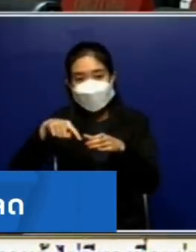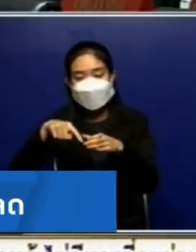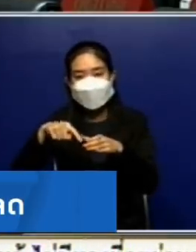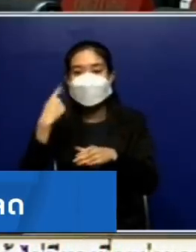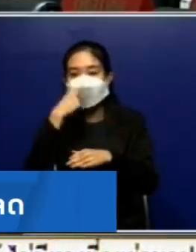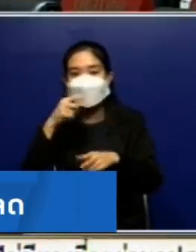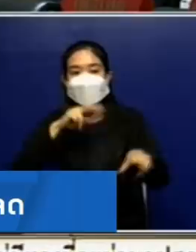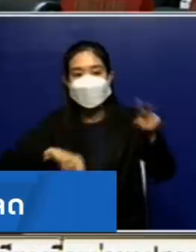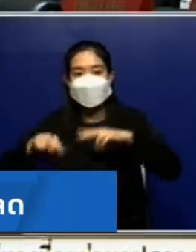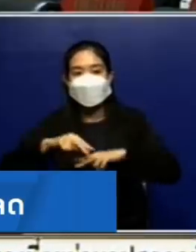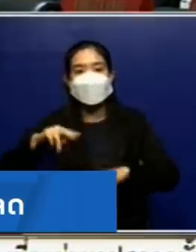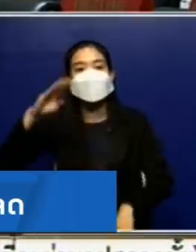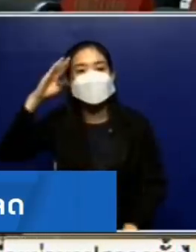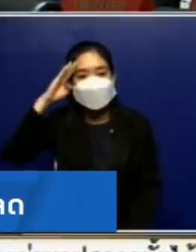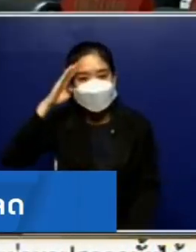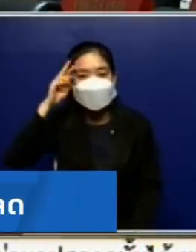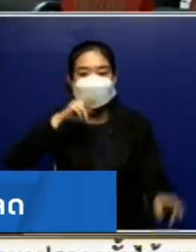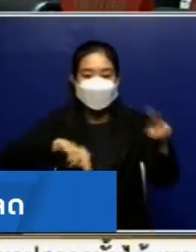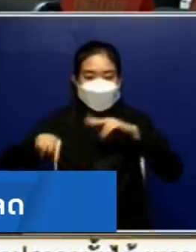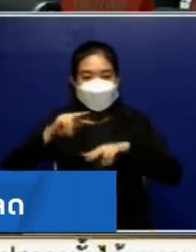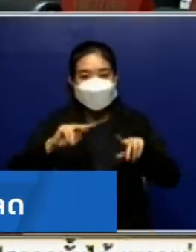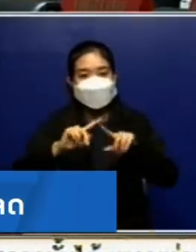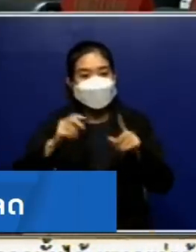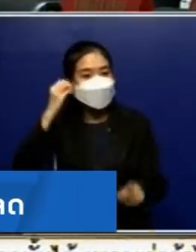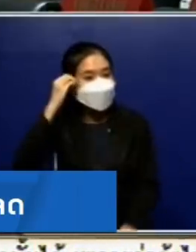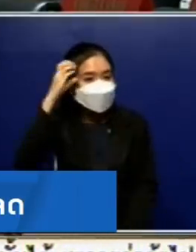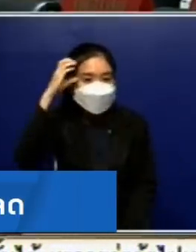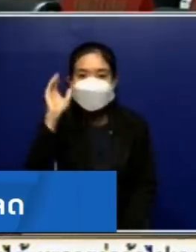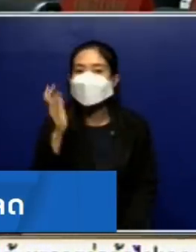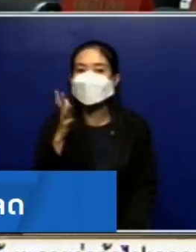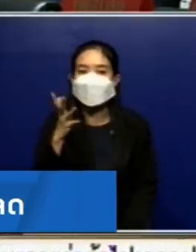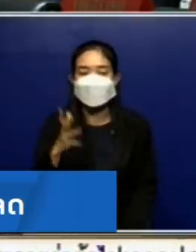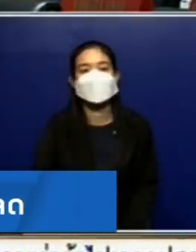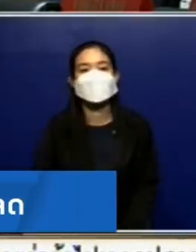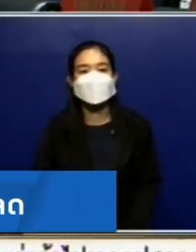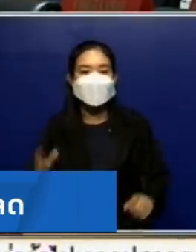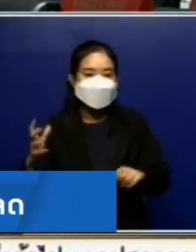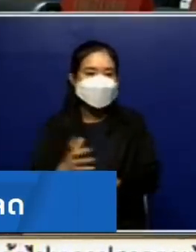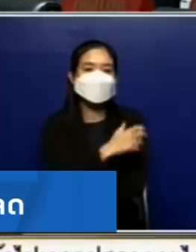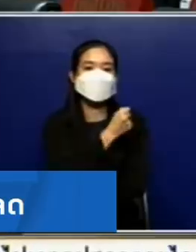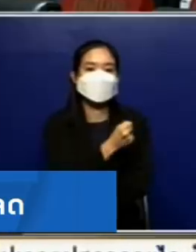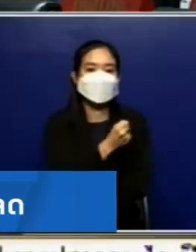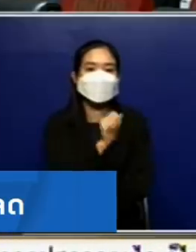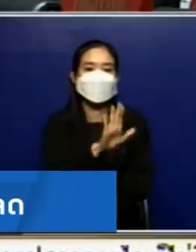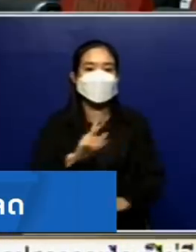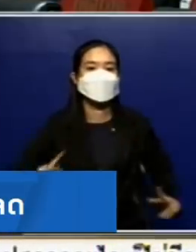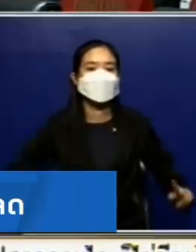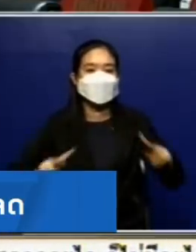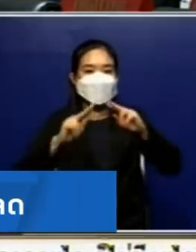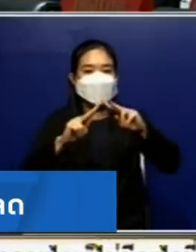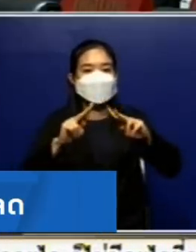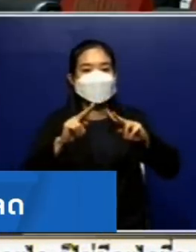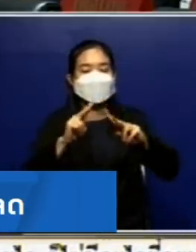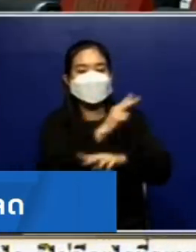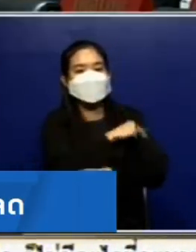มไม่มีความรู้เรื่องระบาดวิทยายึดอำนาจจากกระทรวงสาธารณสุขที่มีความ